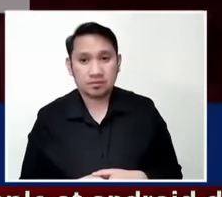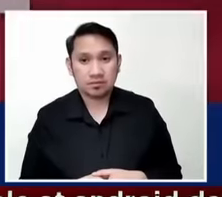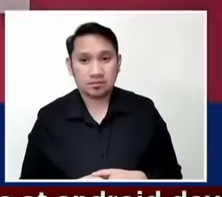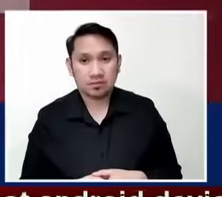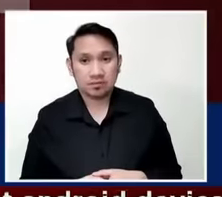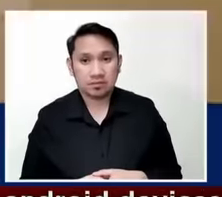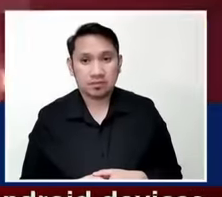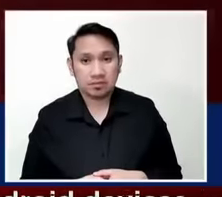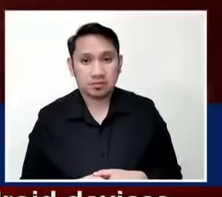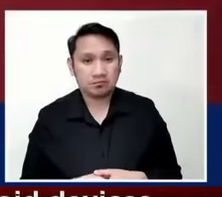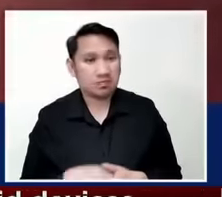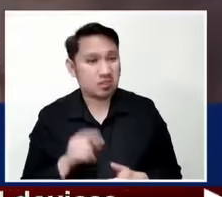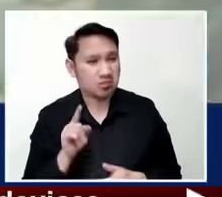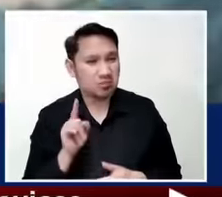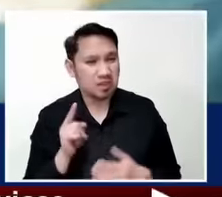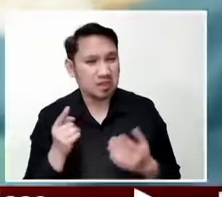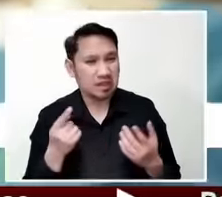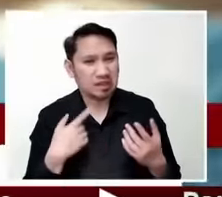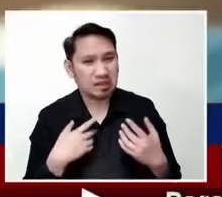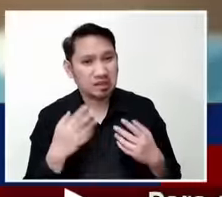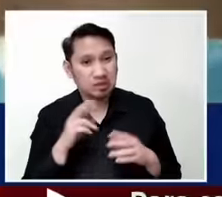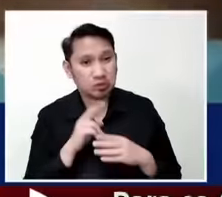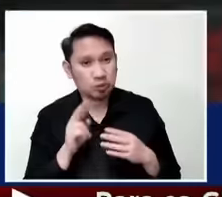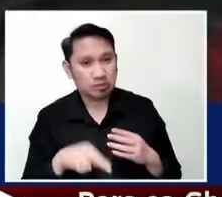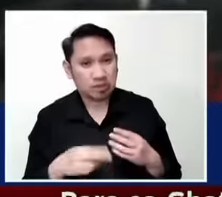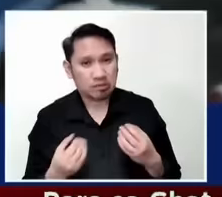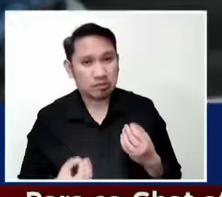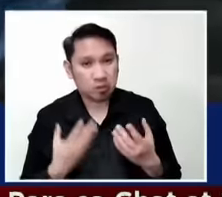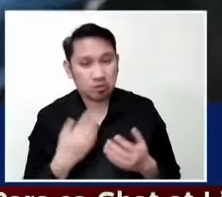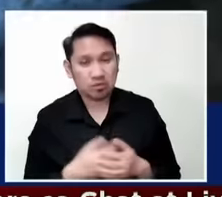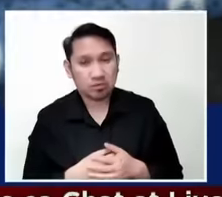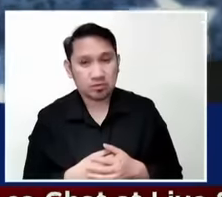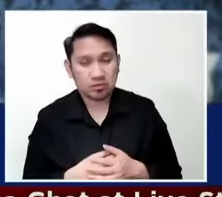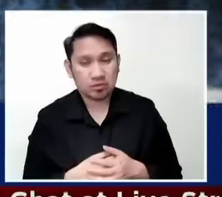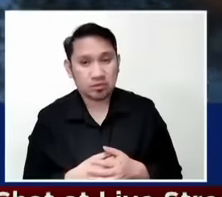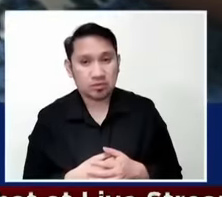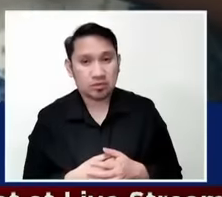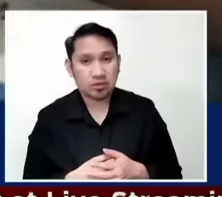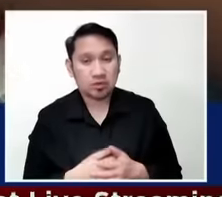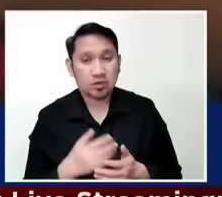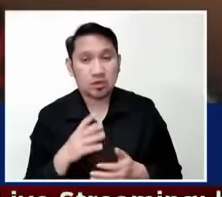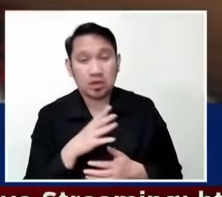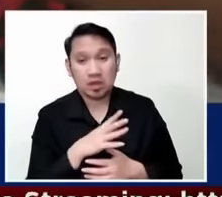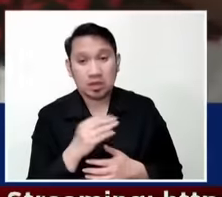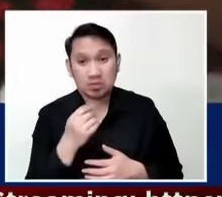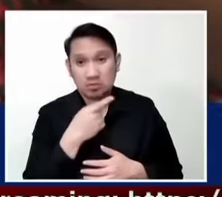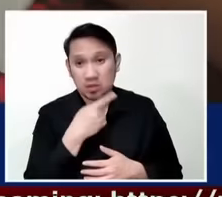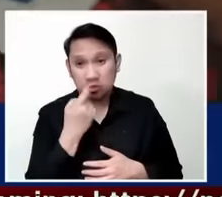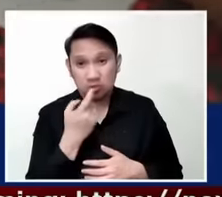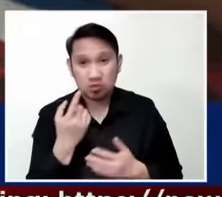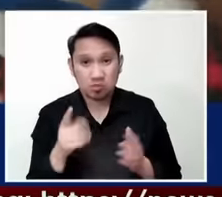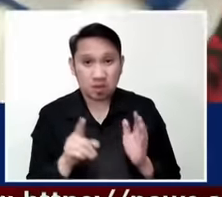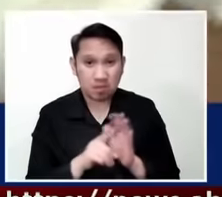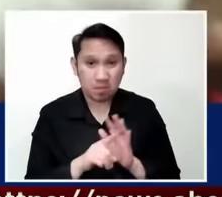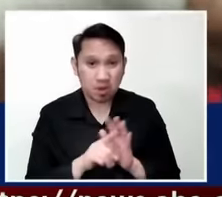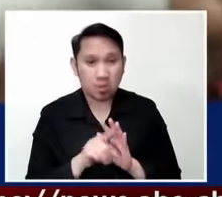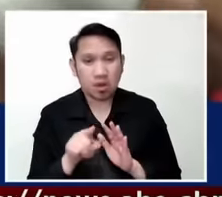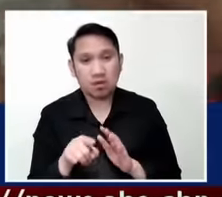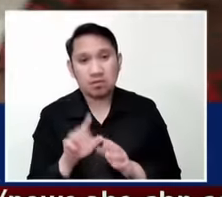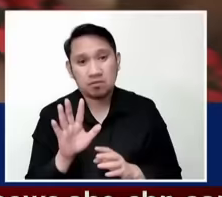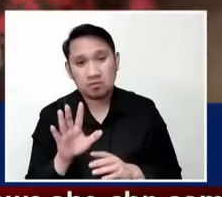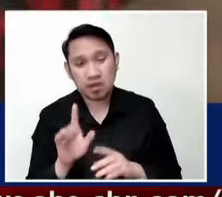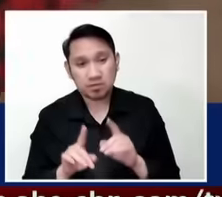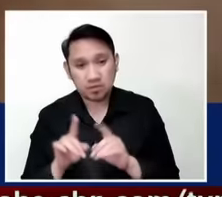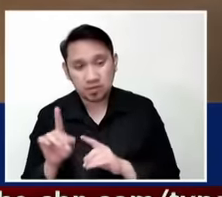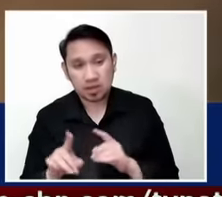ng fireworks-related injuries. 4 sa bawat 10 kaso, dulot ng mga ilegal na paputok na 5-star,